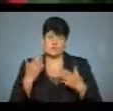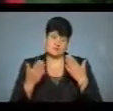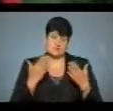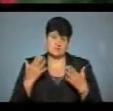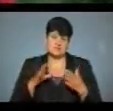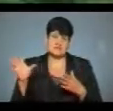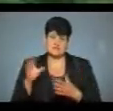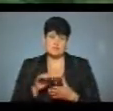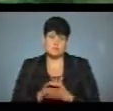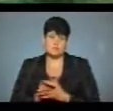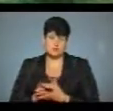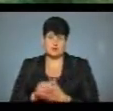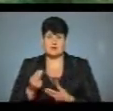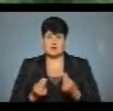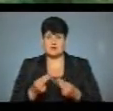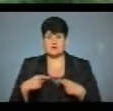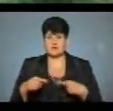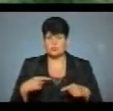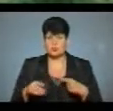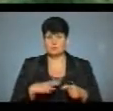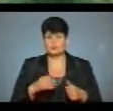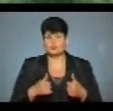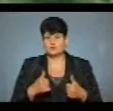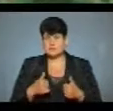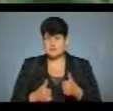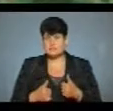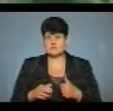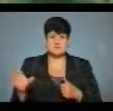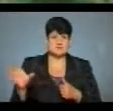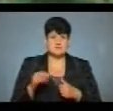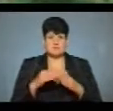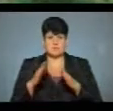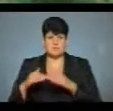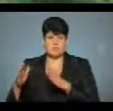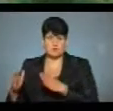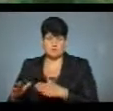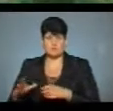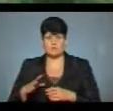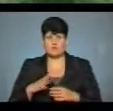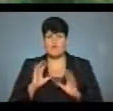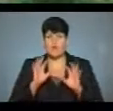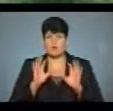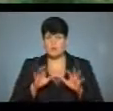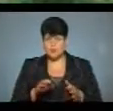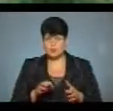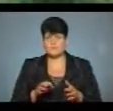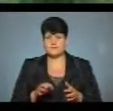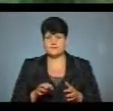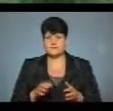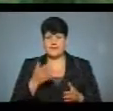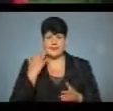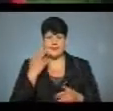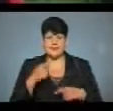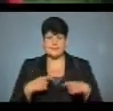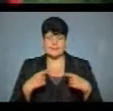вже познайомились. Грали в футбол, був турнір між всіма таборами, був турнір з волейболу і легка